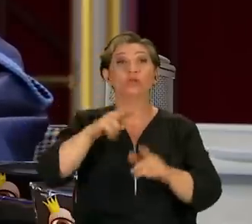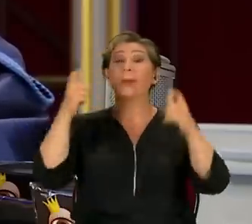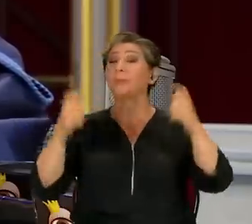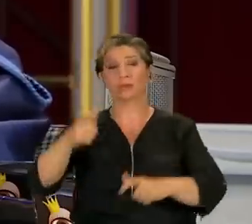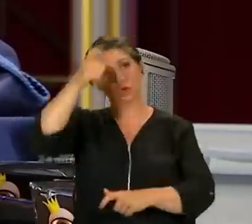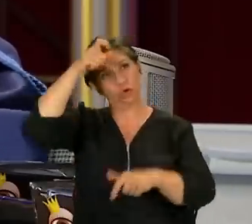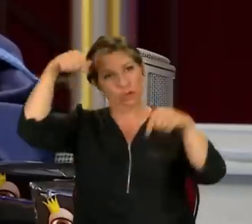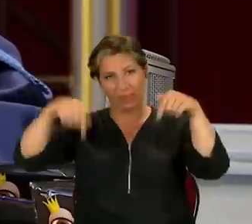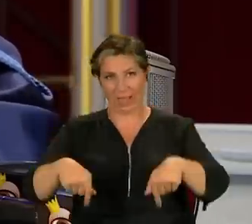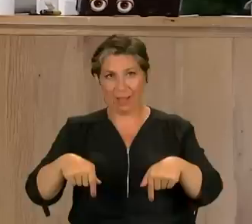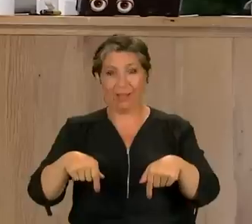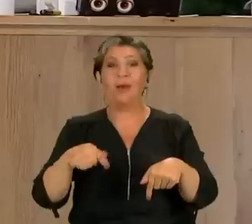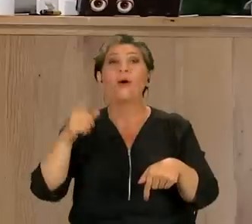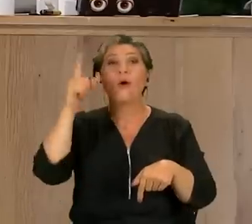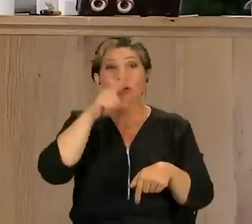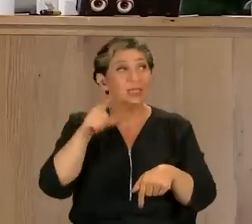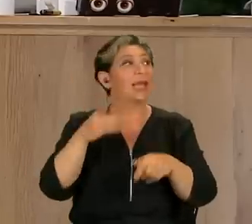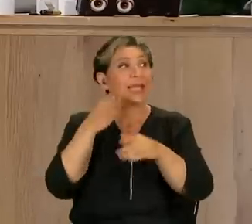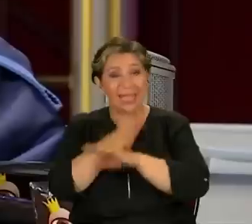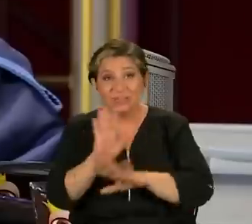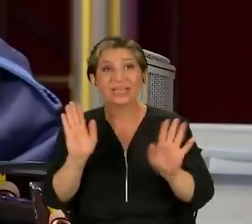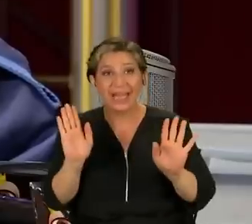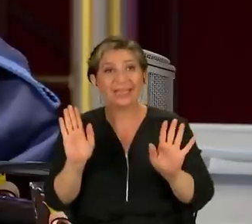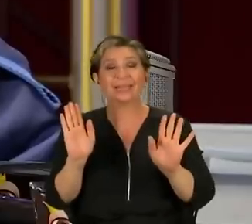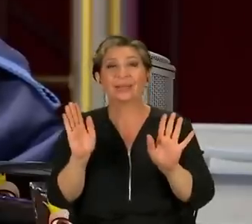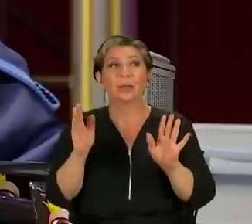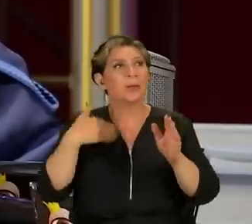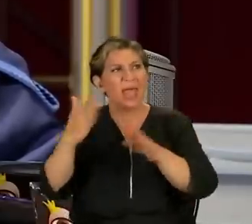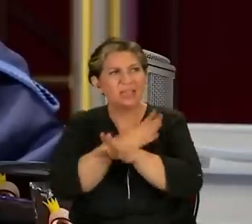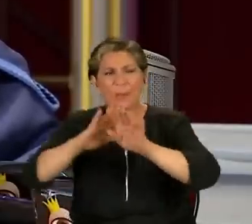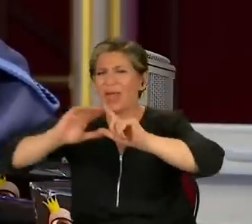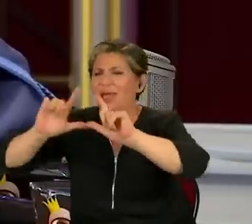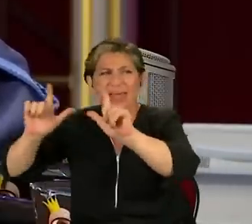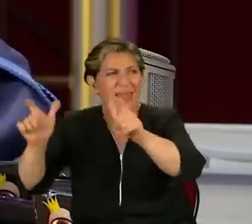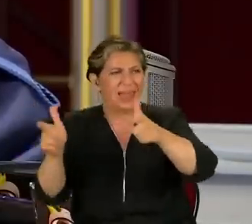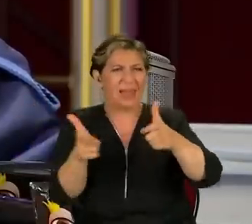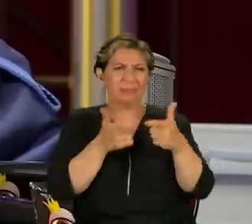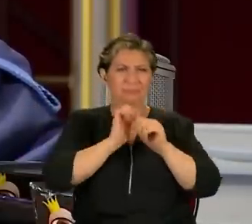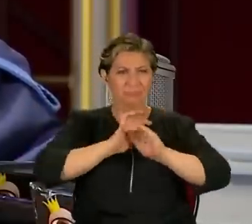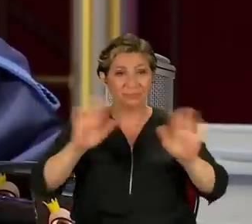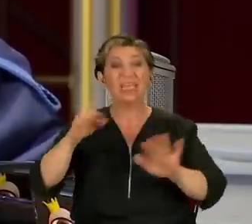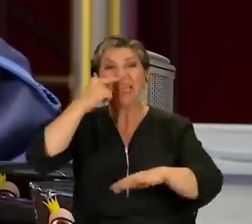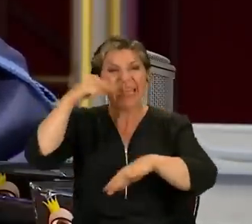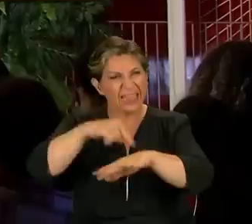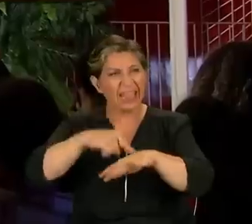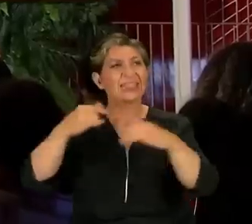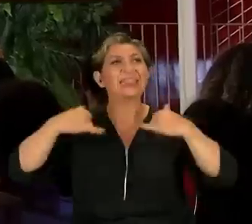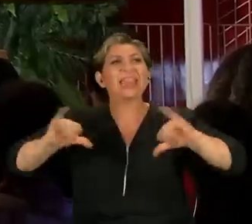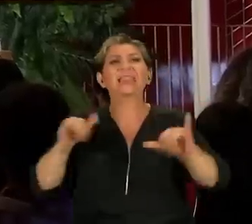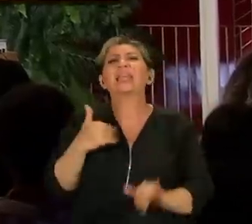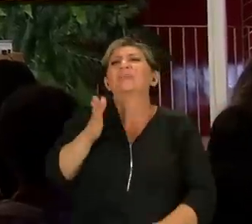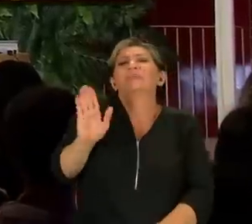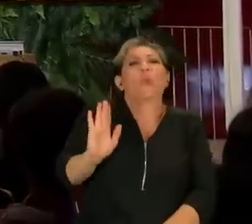öleceğim evet, yer Türkiye'ymiş. Canım efendim evet. Yani hakikaten gerçekten pılımı pırtımı topladım. İnan tatile